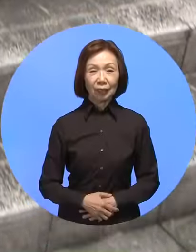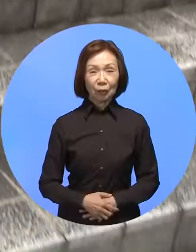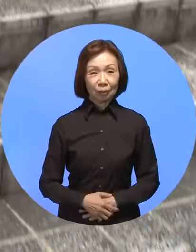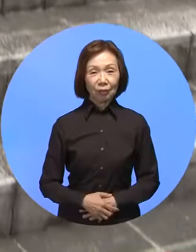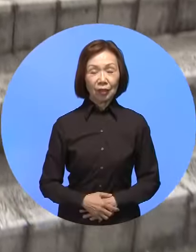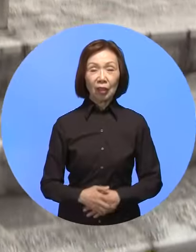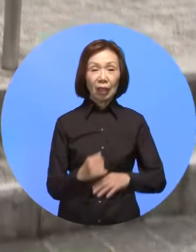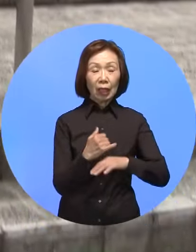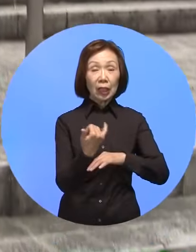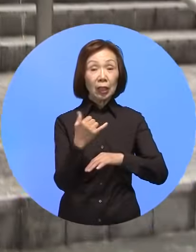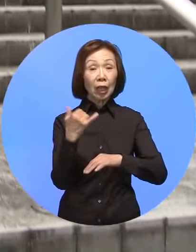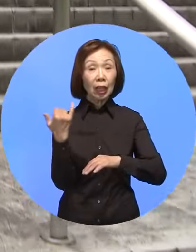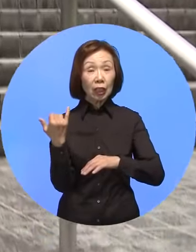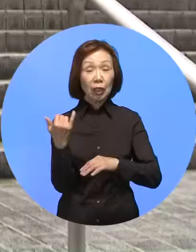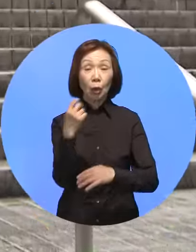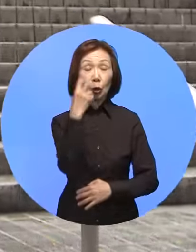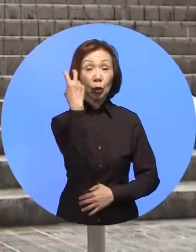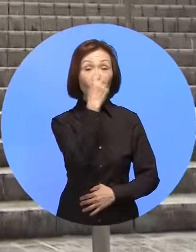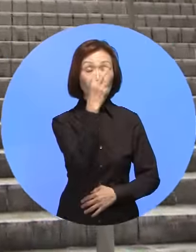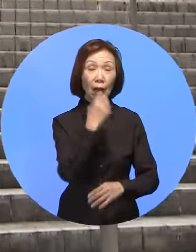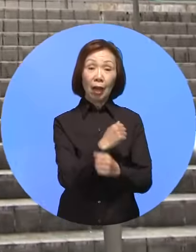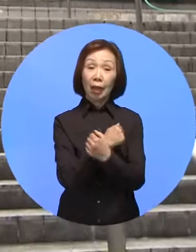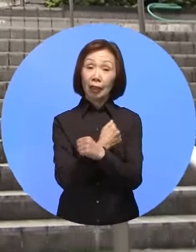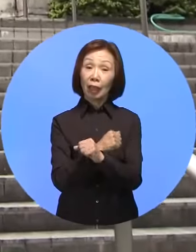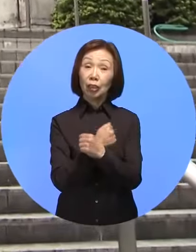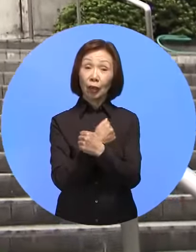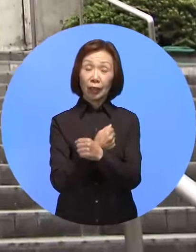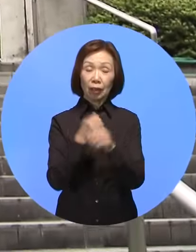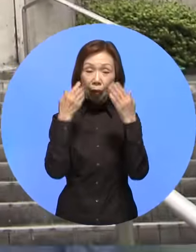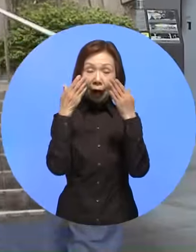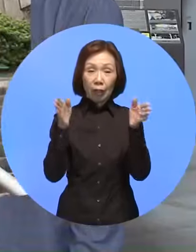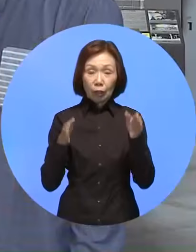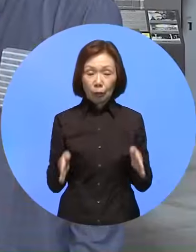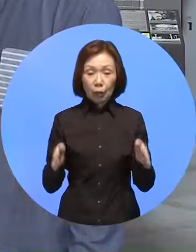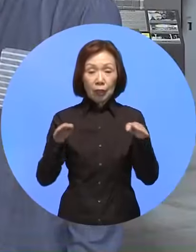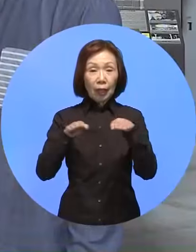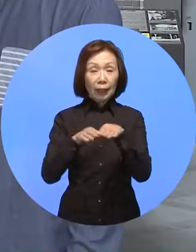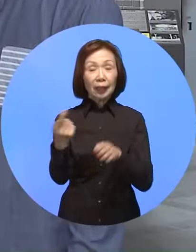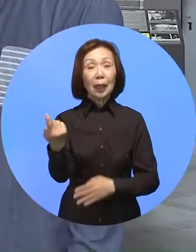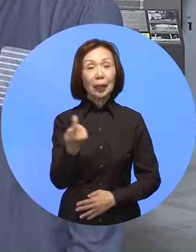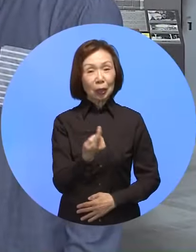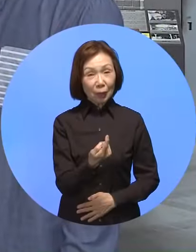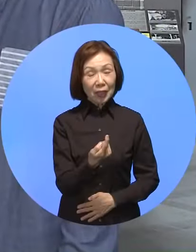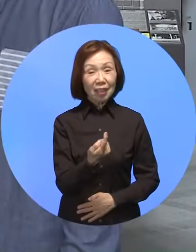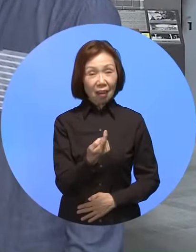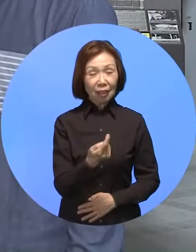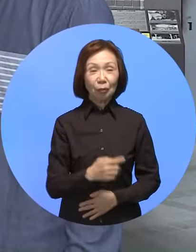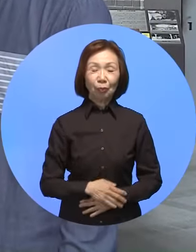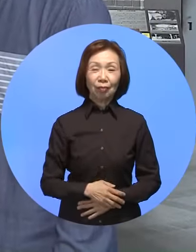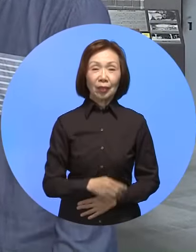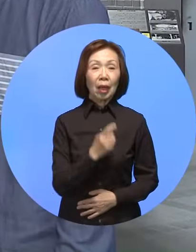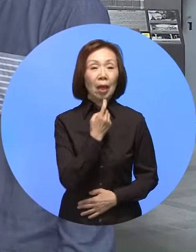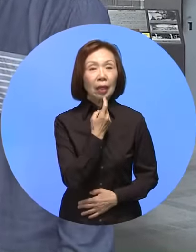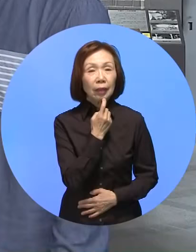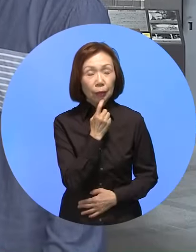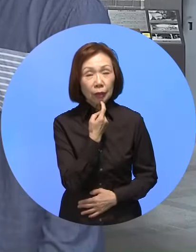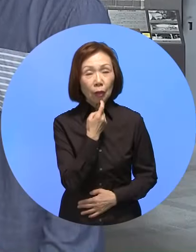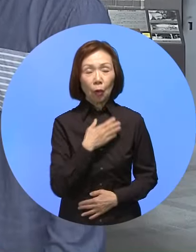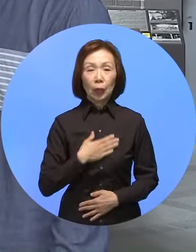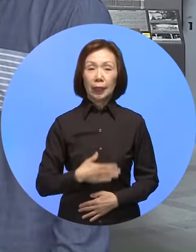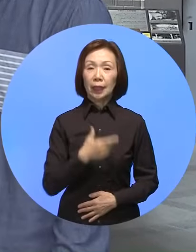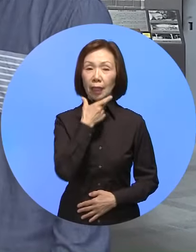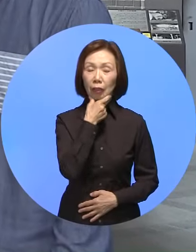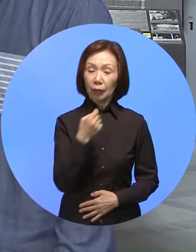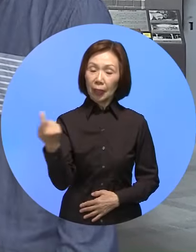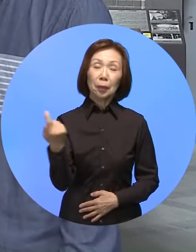そこでこの遺跡の調査や研究を行っている博物館へ行ってきましたボタン島遺跡のミステリーを